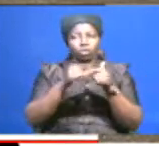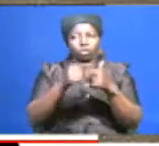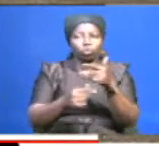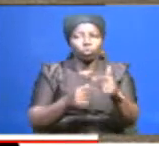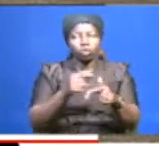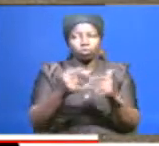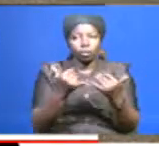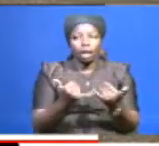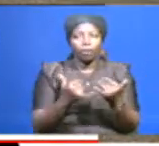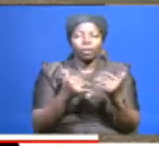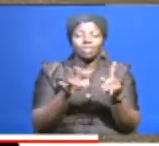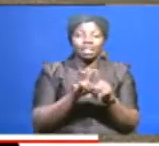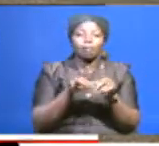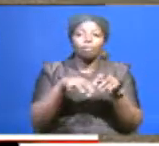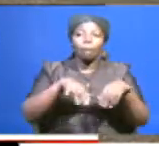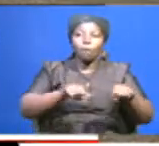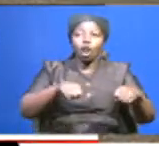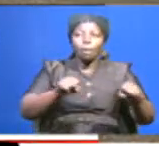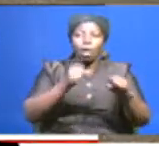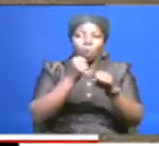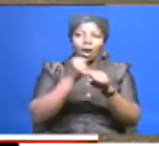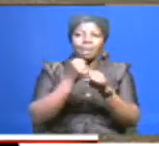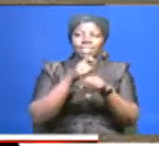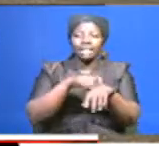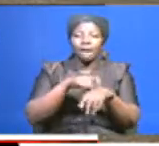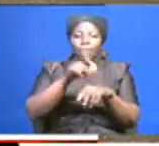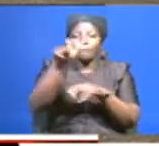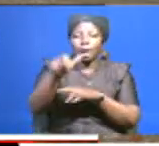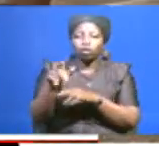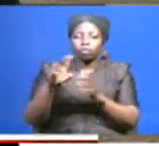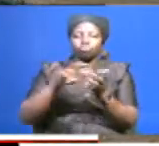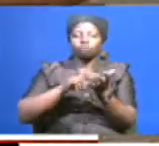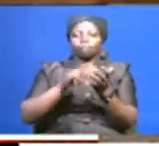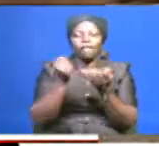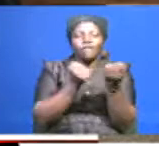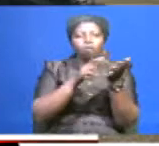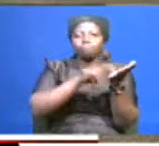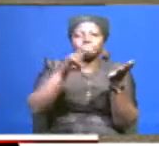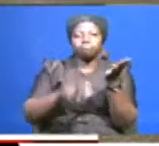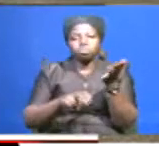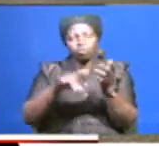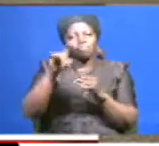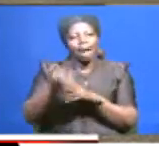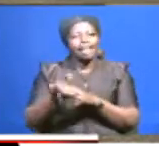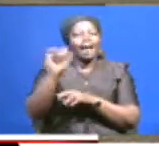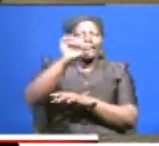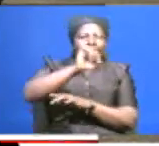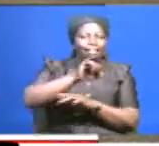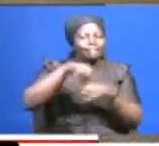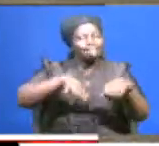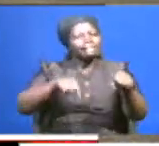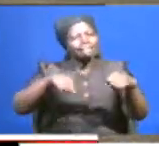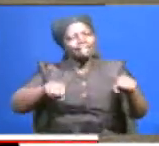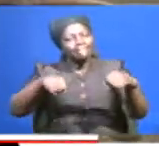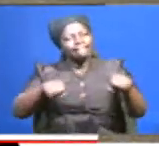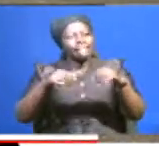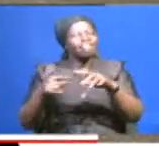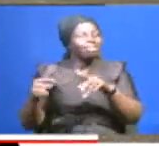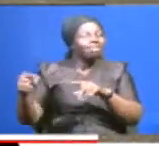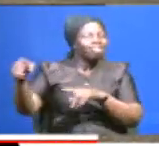hata abiria ashuke awekwe na gari hapa kwenye unamzungusha inabidi mzungushe zaidi ya kilomita